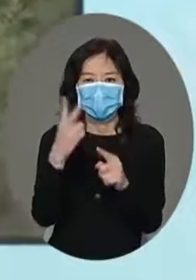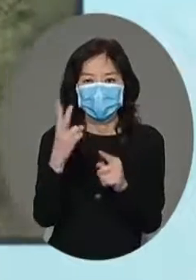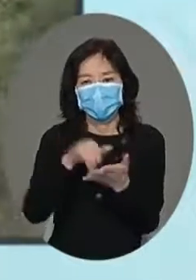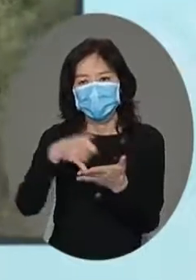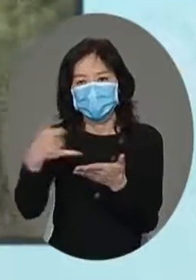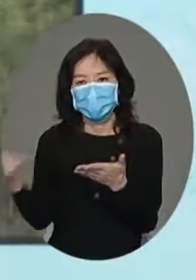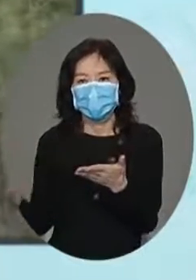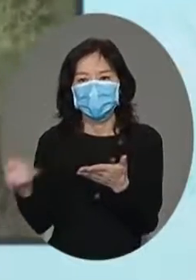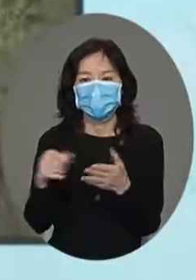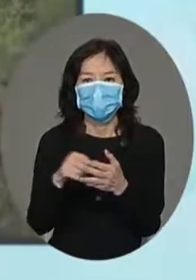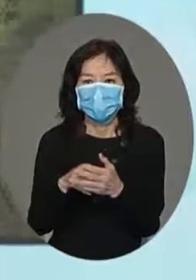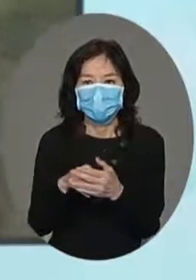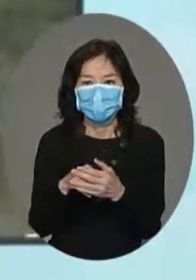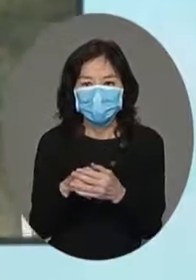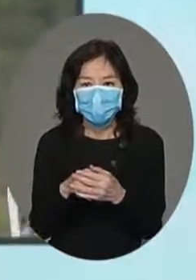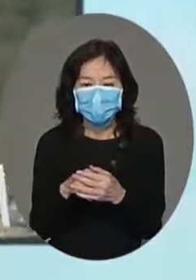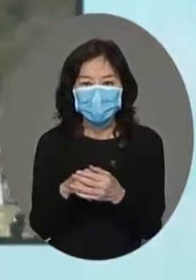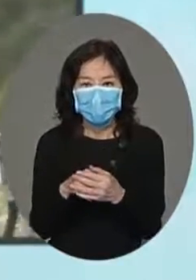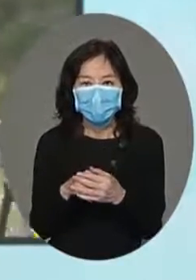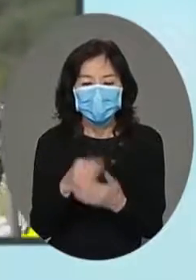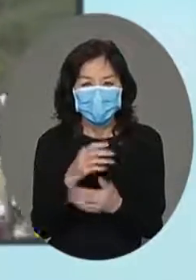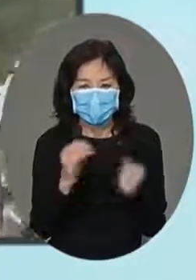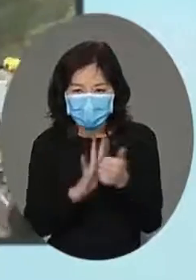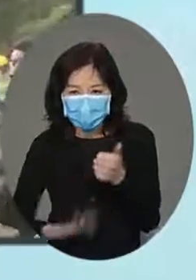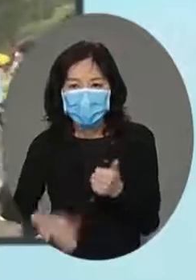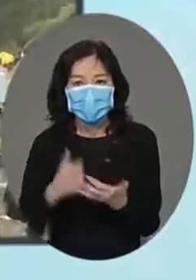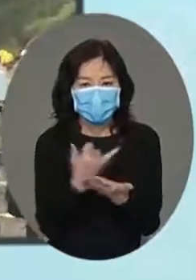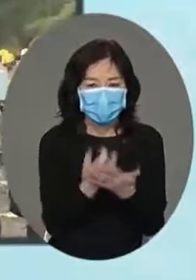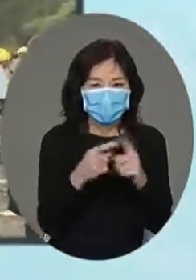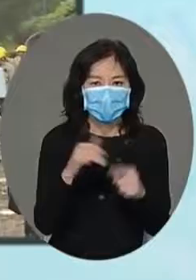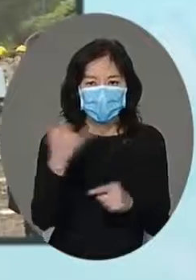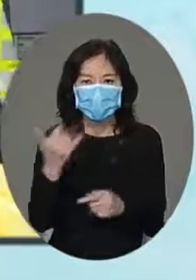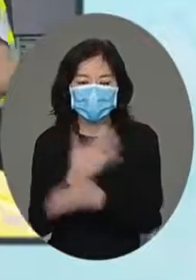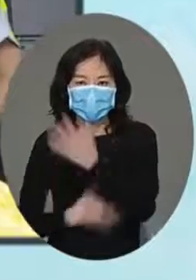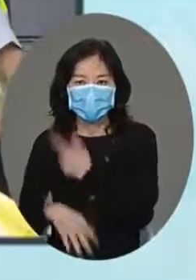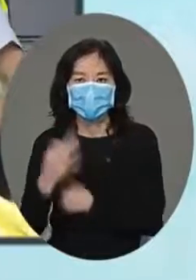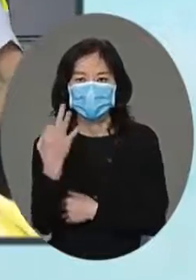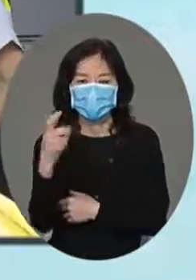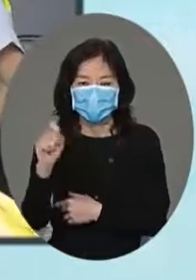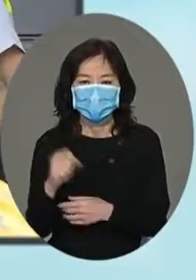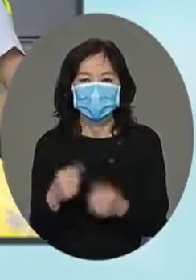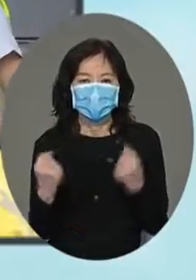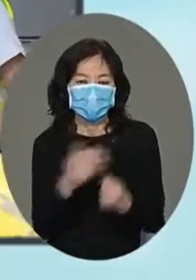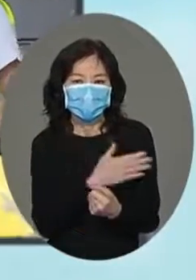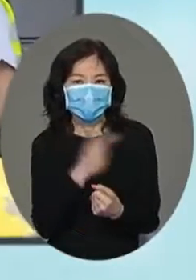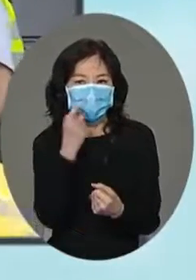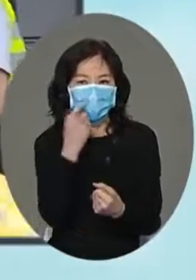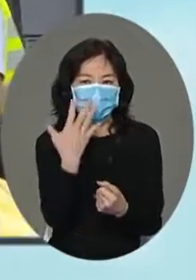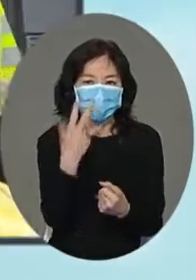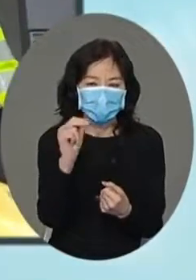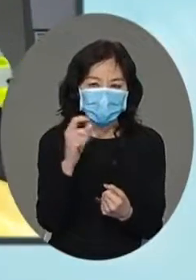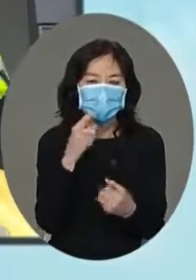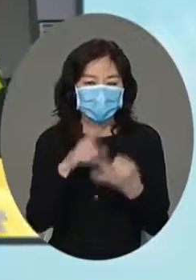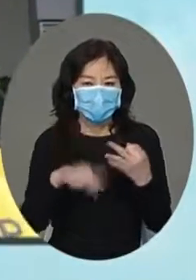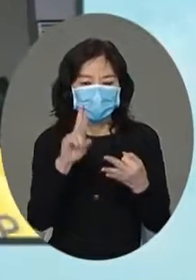其中两个乘客被抛出车外，导致6死39伤。涉事的57岁九巴司机文